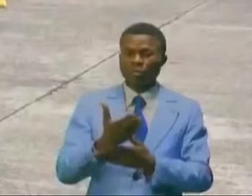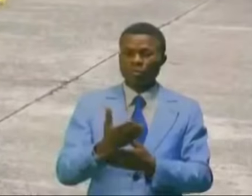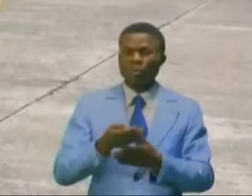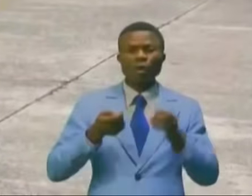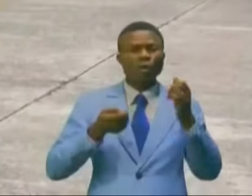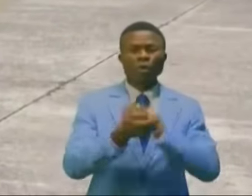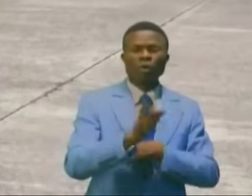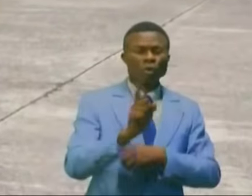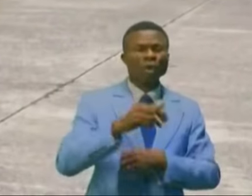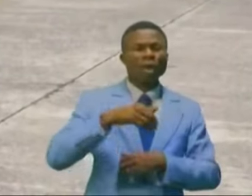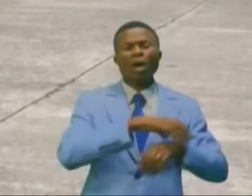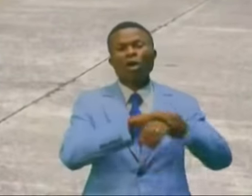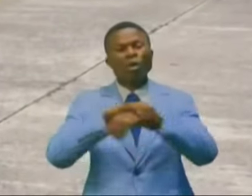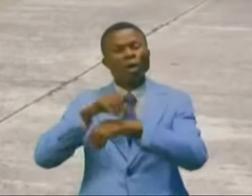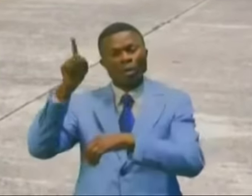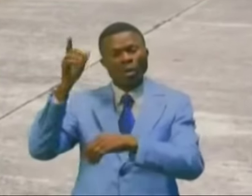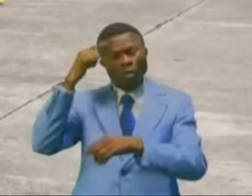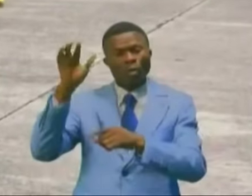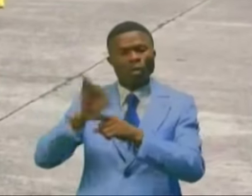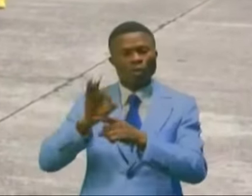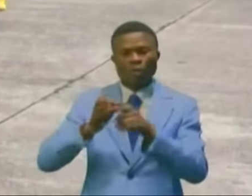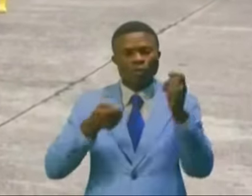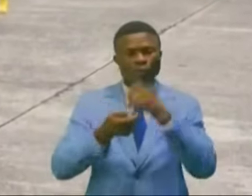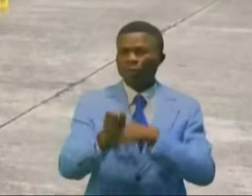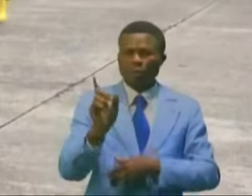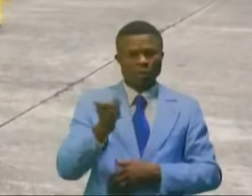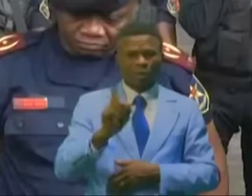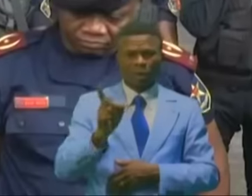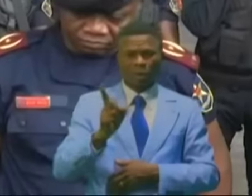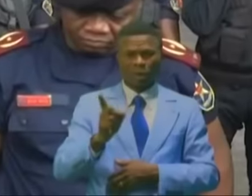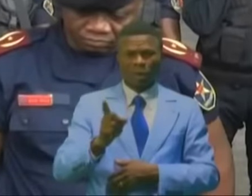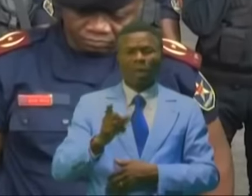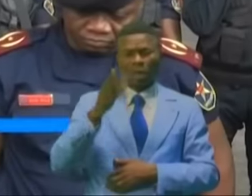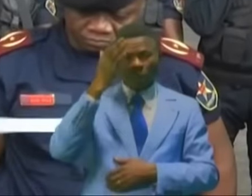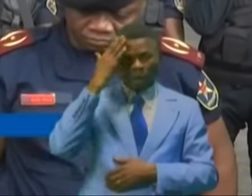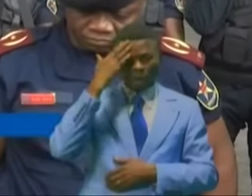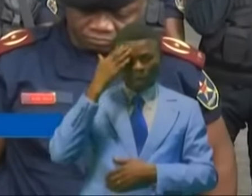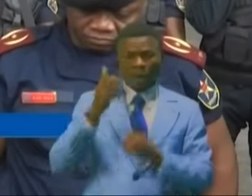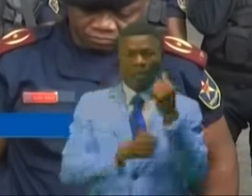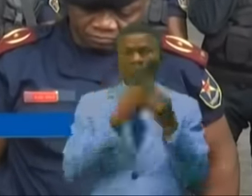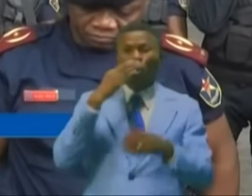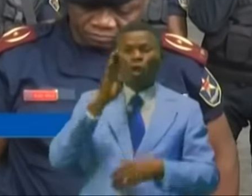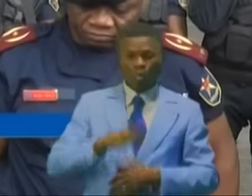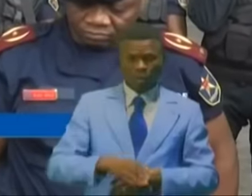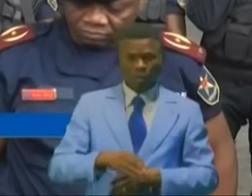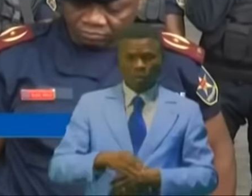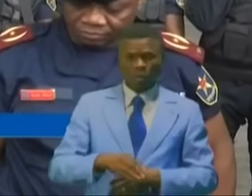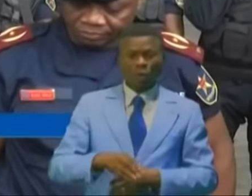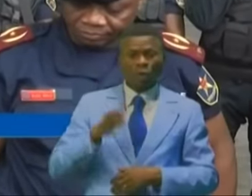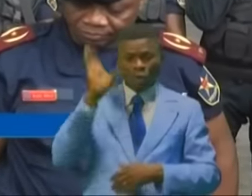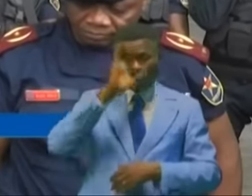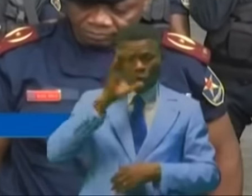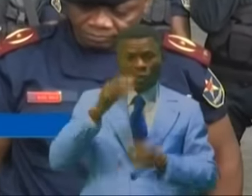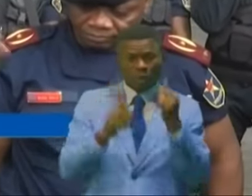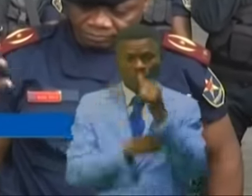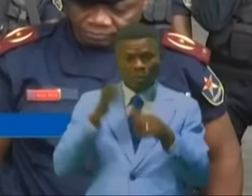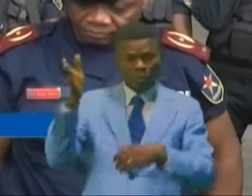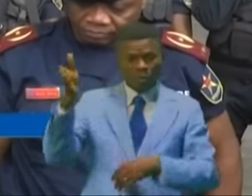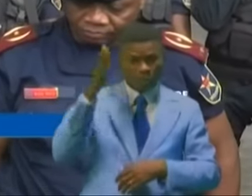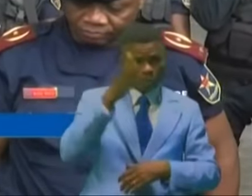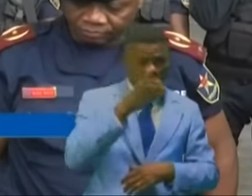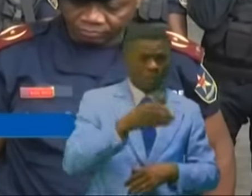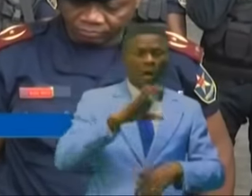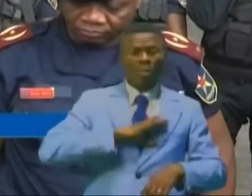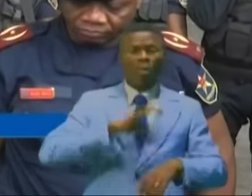temps, formation. Mais cela ne remet pas en cause que Bayebi Kebazaba Tomabe. Si tu viens de vouloir avoir un bande à côté, police est grand